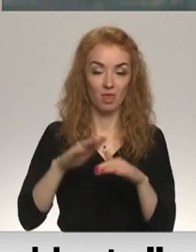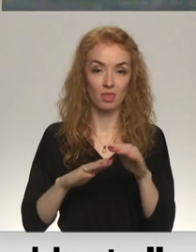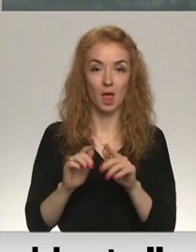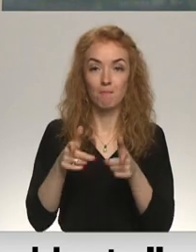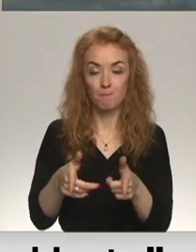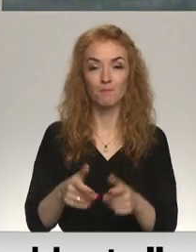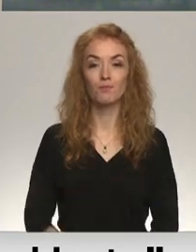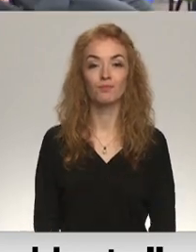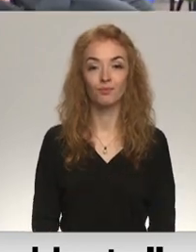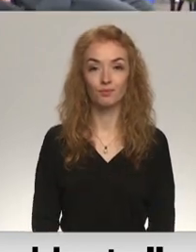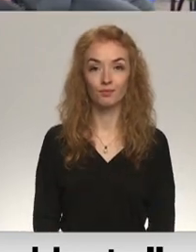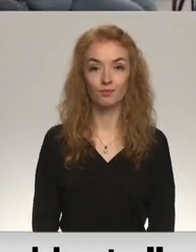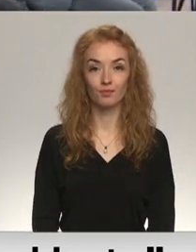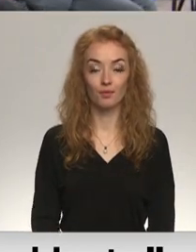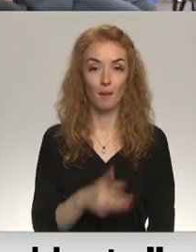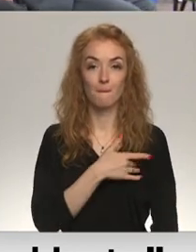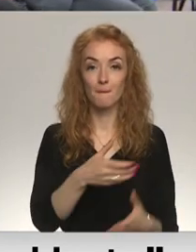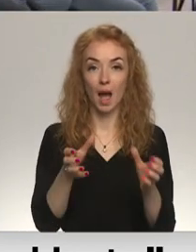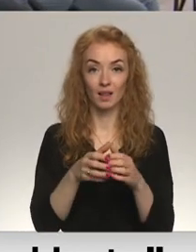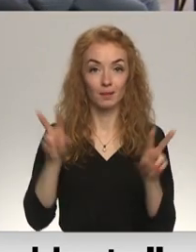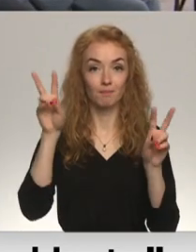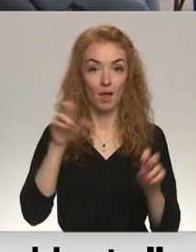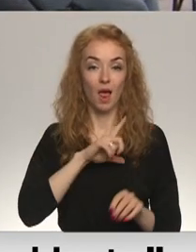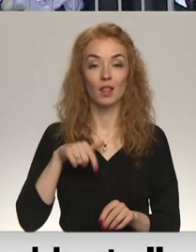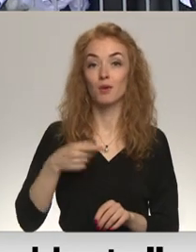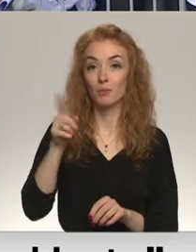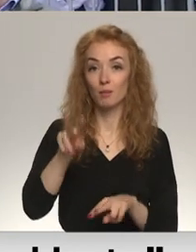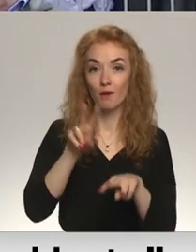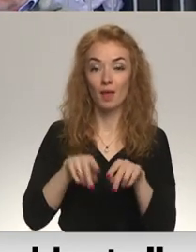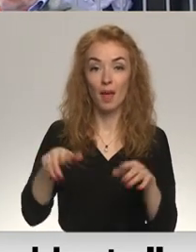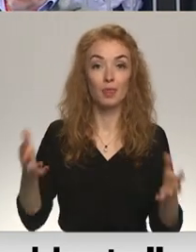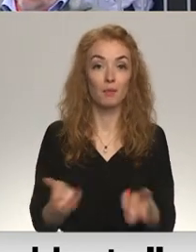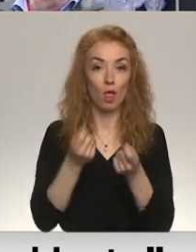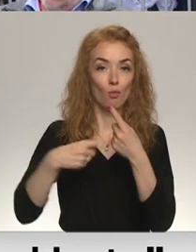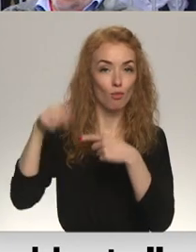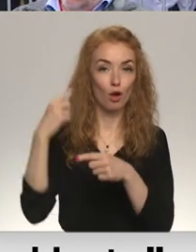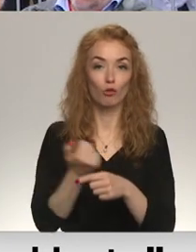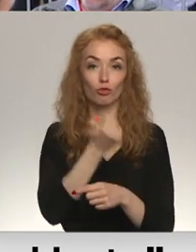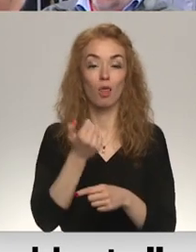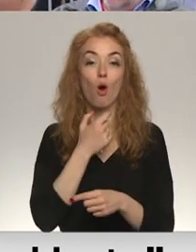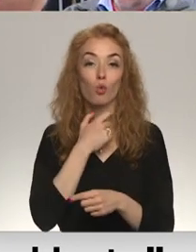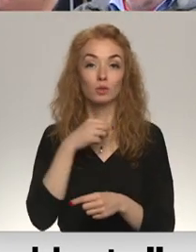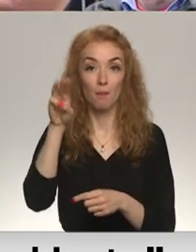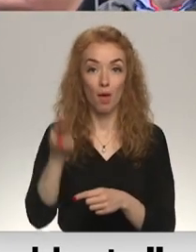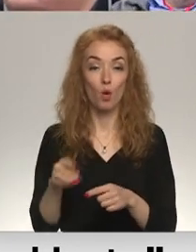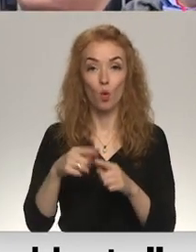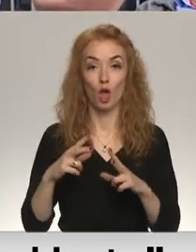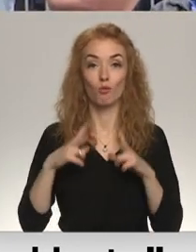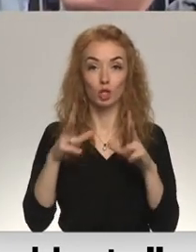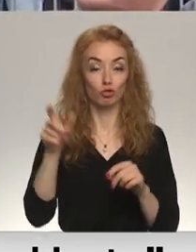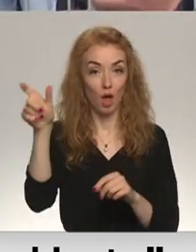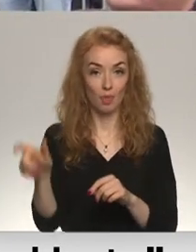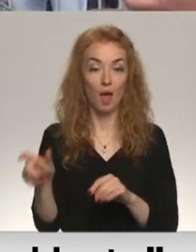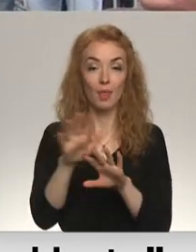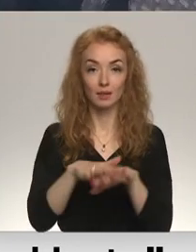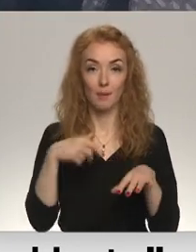Zvirbuls. Partija Latvija pirmajā vietā dibināta pagājušā gada augustā un sākotnēji par partijas priekšsēdētāju ievēlēta